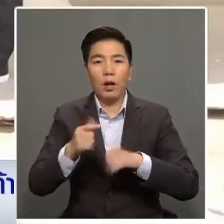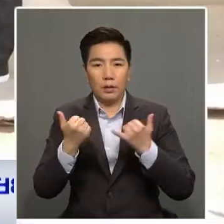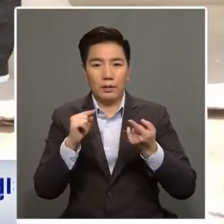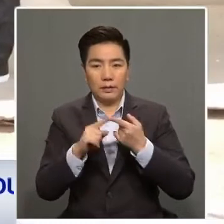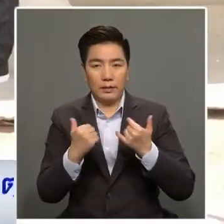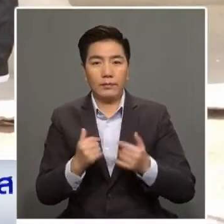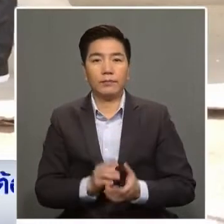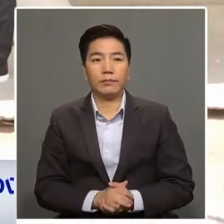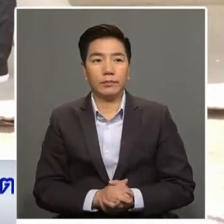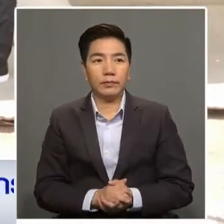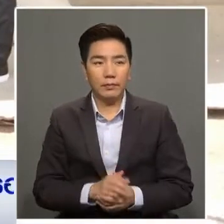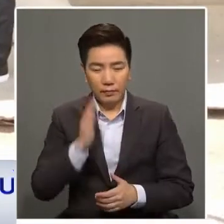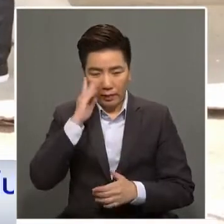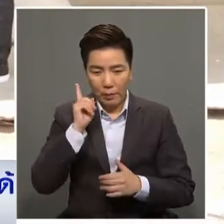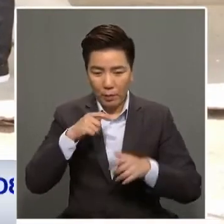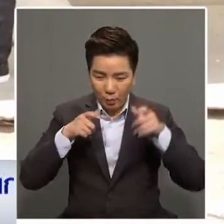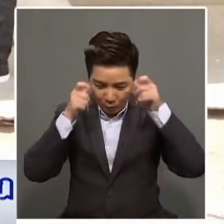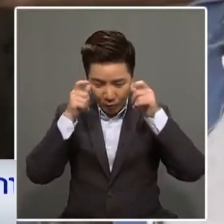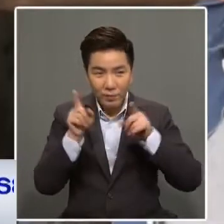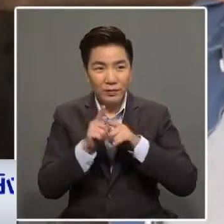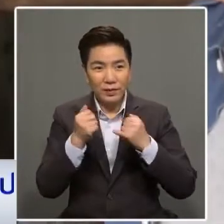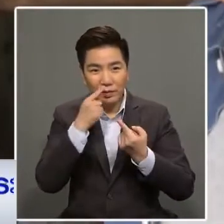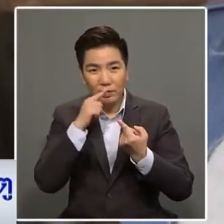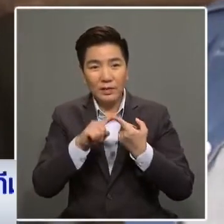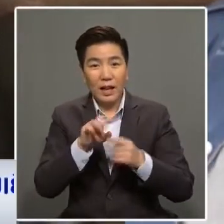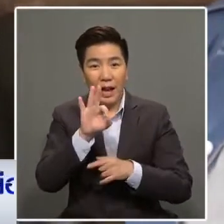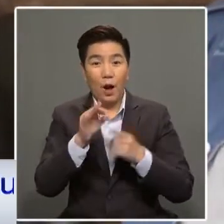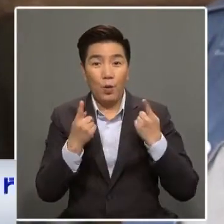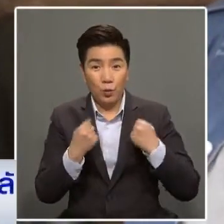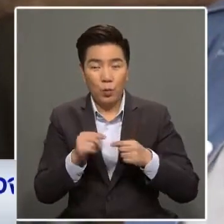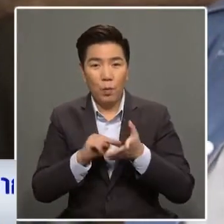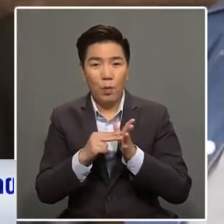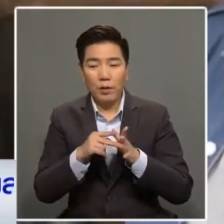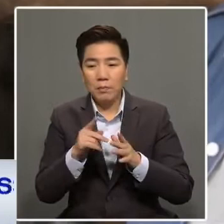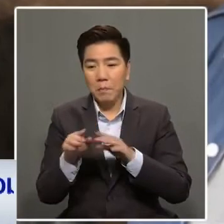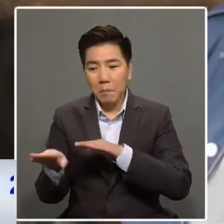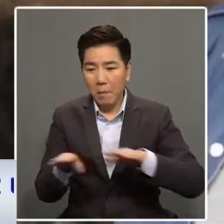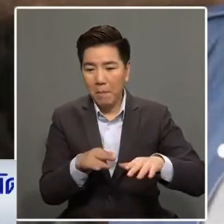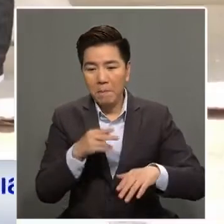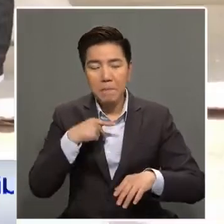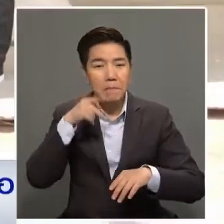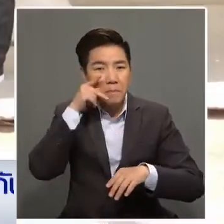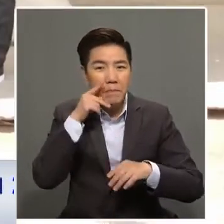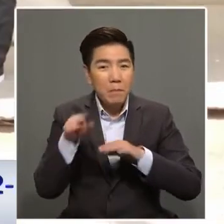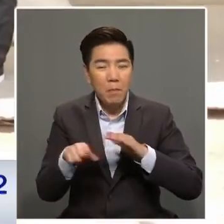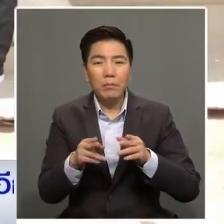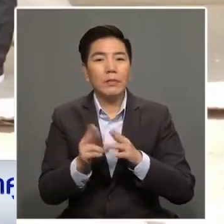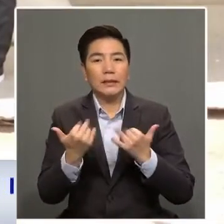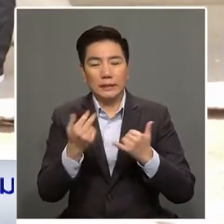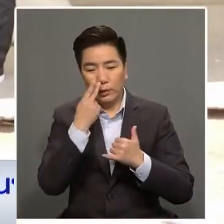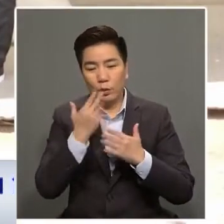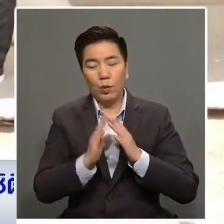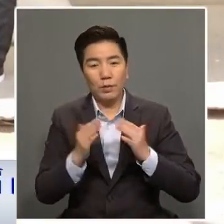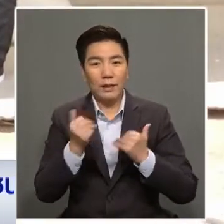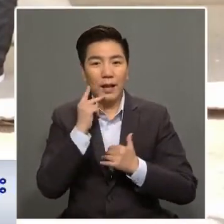า ชาติหน้าฉันใดเกิดเป็นวัว หรือว่าใน9ตัวเนี่ยมันไม่ได้เป็นสัตว์พร้อมๆกันทีเดียวว ัน น ี ้ขอบคุณธกส.ด้วยนะครับ ข